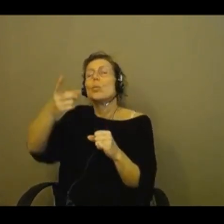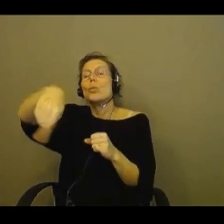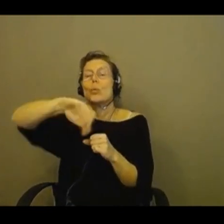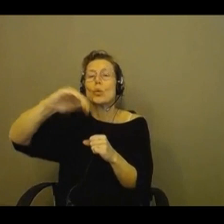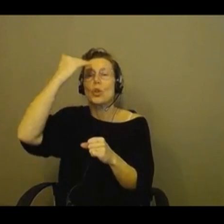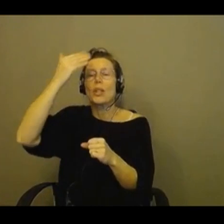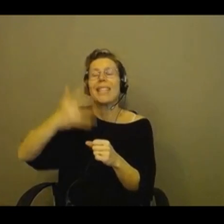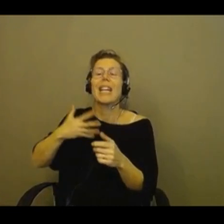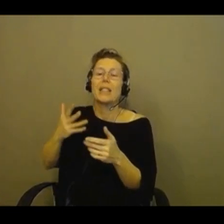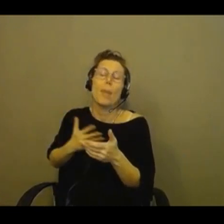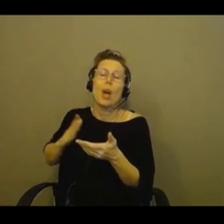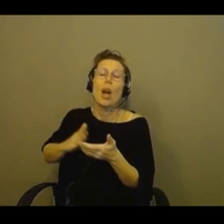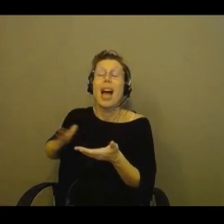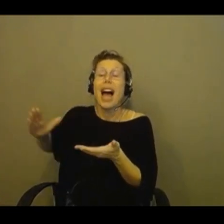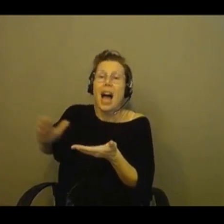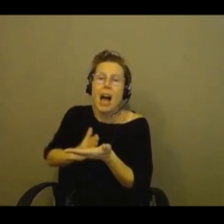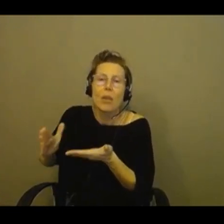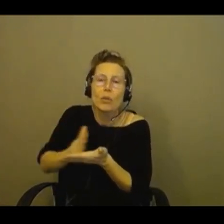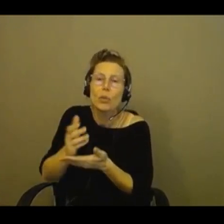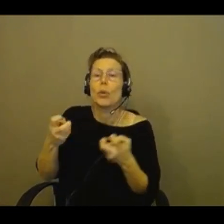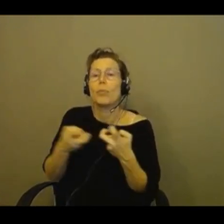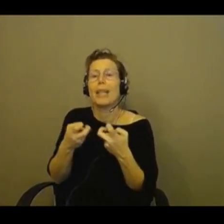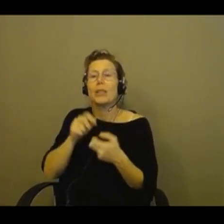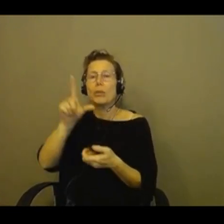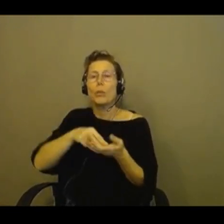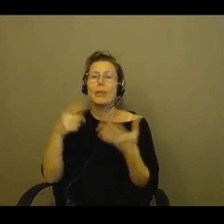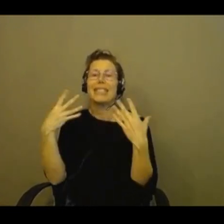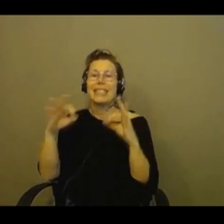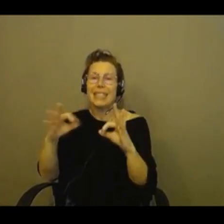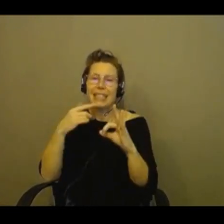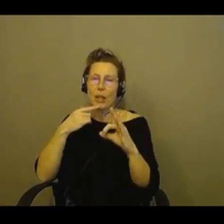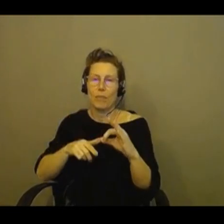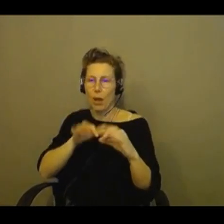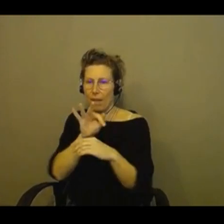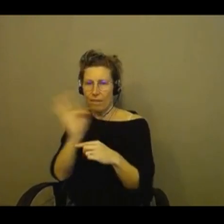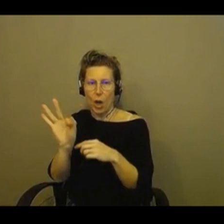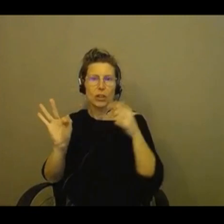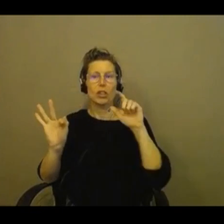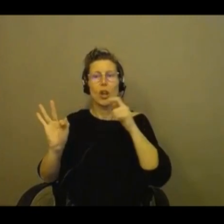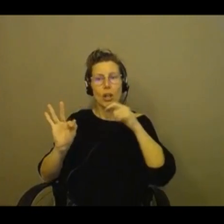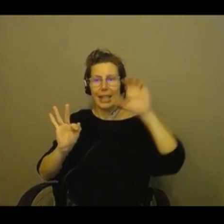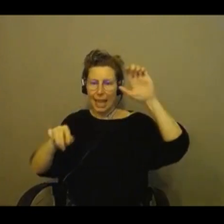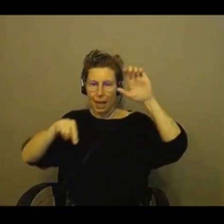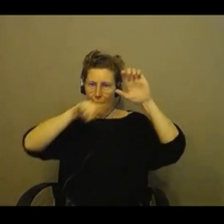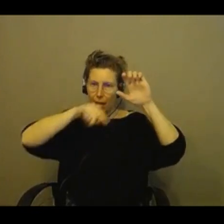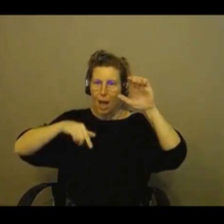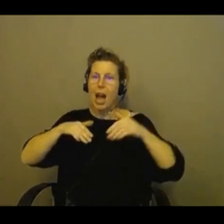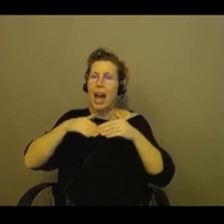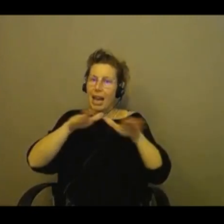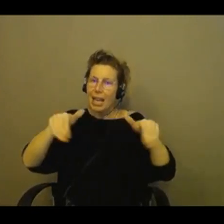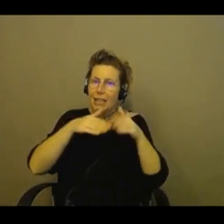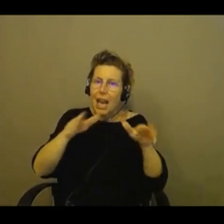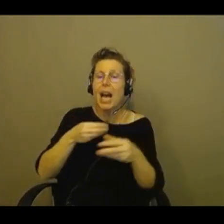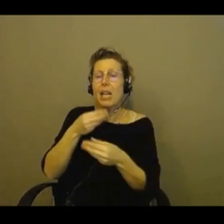de la Manche à la nage en 2010, relier les 5 continents à la nage en 2012, pilote sur le Dakar en 2017 et plein d'autres aventures, mais surtout un grand